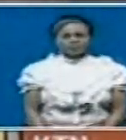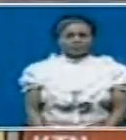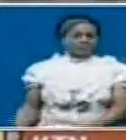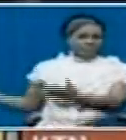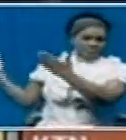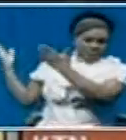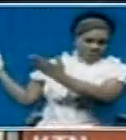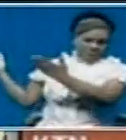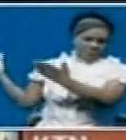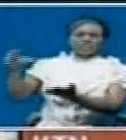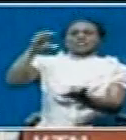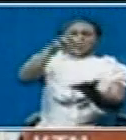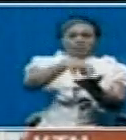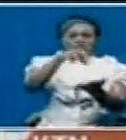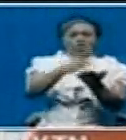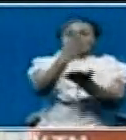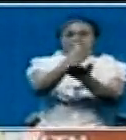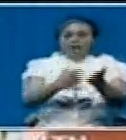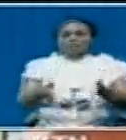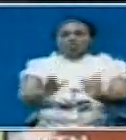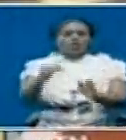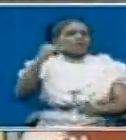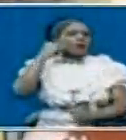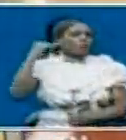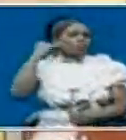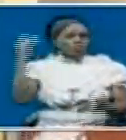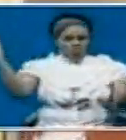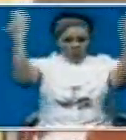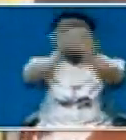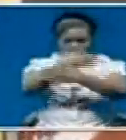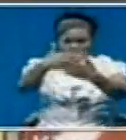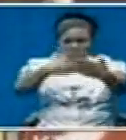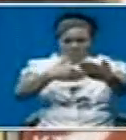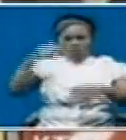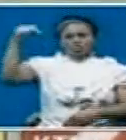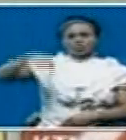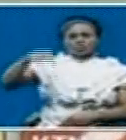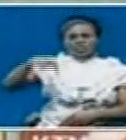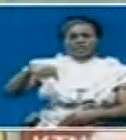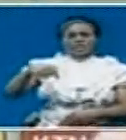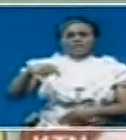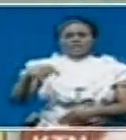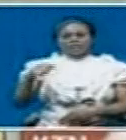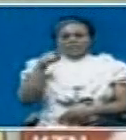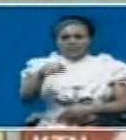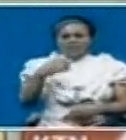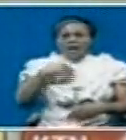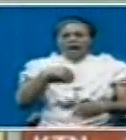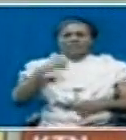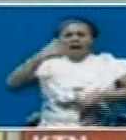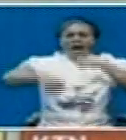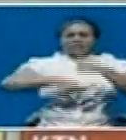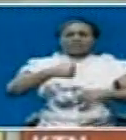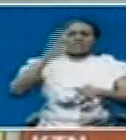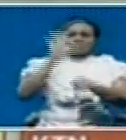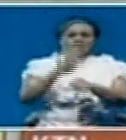Hivi ndivyo hali ilivyokuwa katika baadhi ya barabara mjini Nakuru usiku wa kuamkia leo, usiku ambao mchana wake sihaba ulikuwa umesheheni